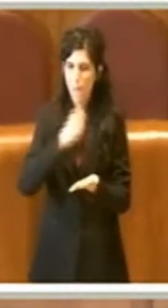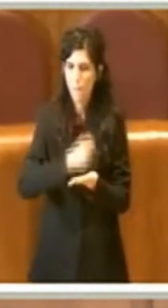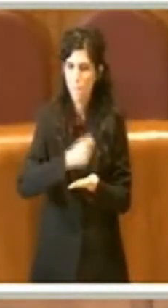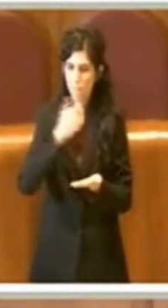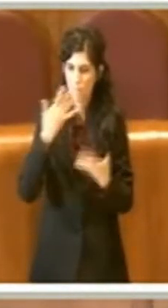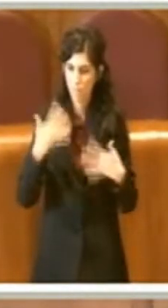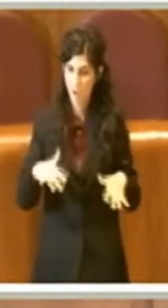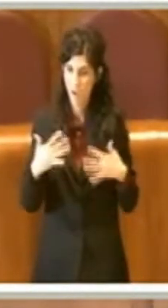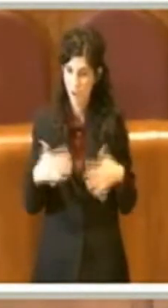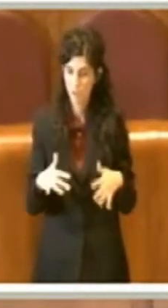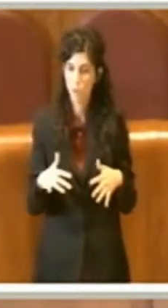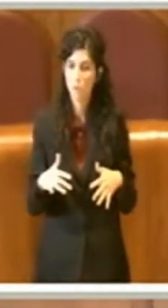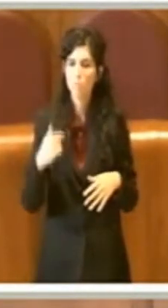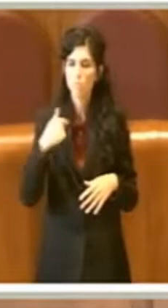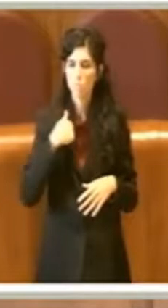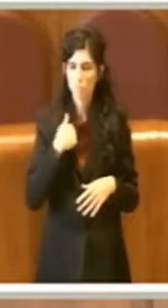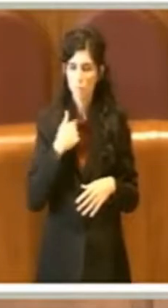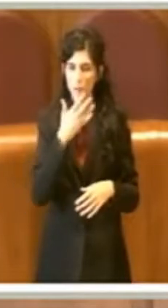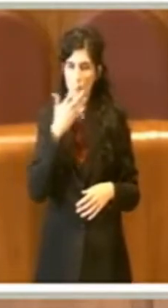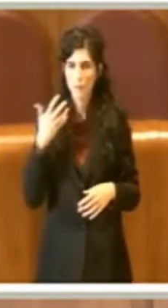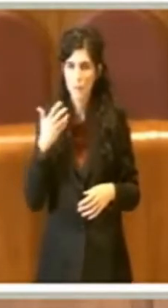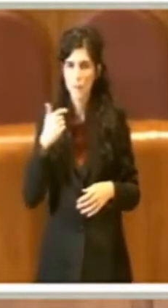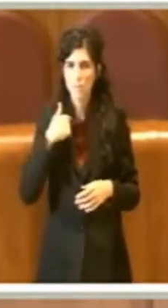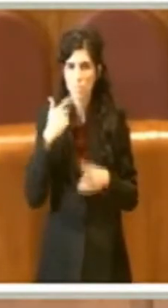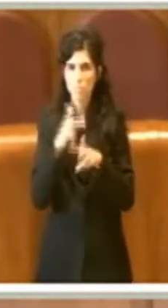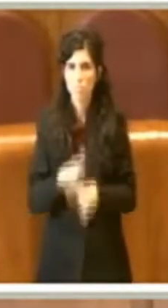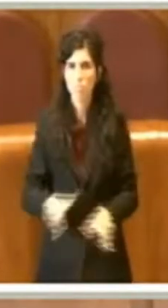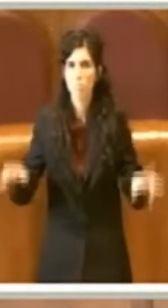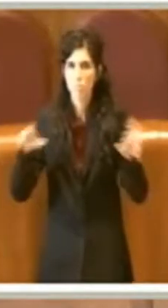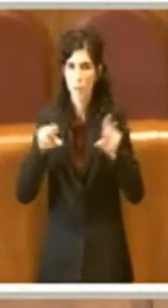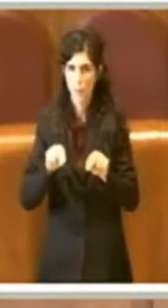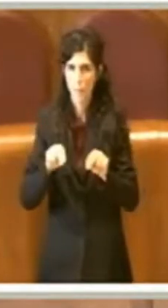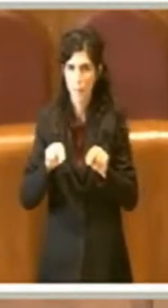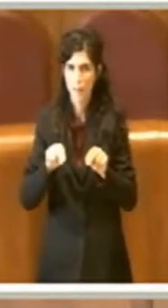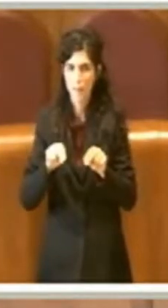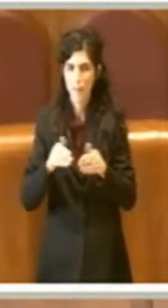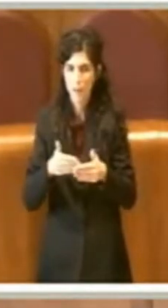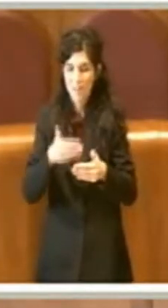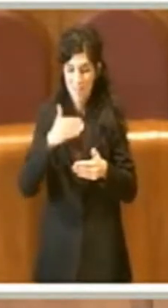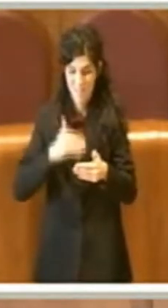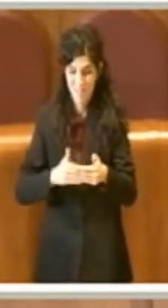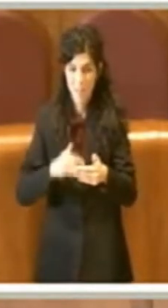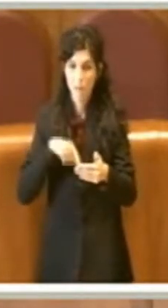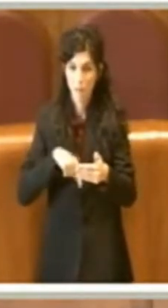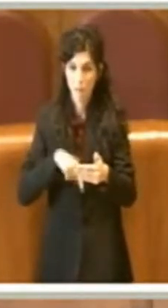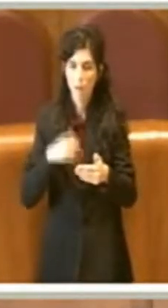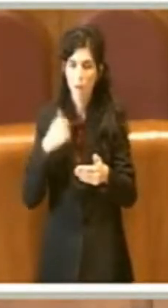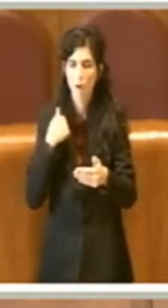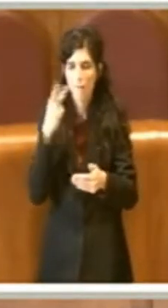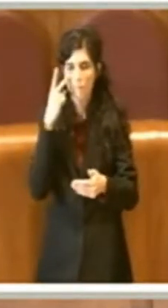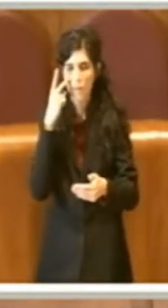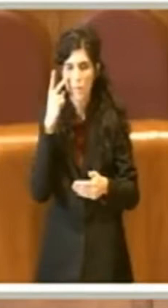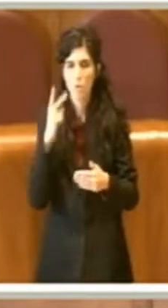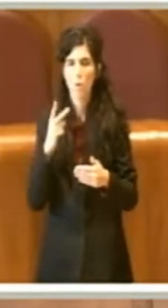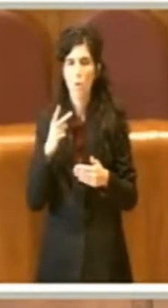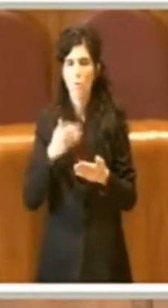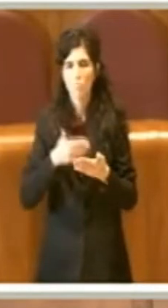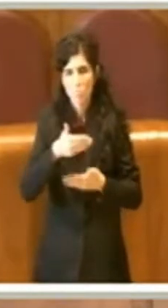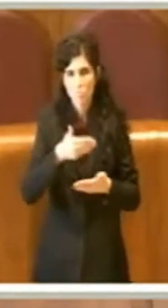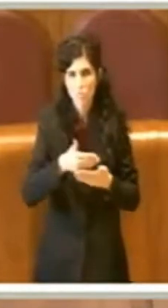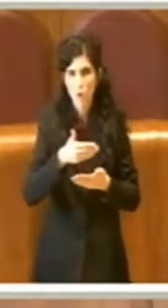mi preme appunto di ribadirlo via preliminare perché appunto visto ricostruzioni sia giornalistiche